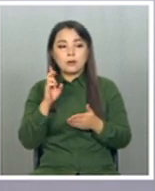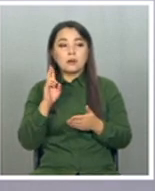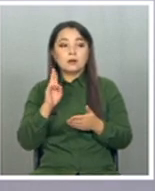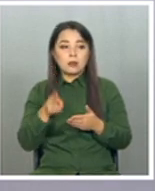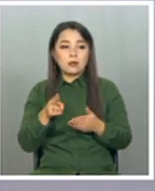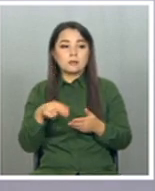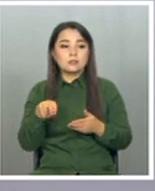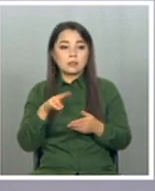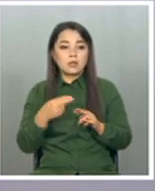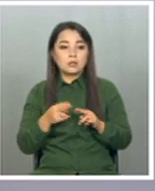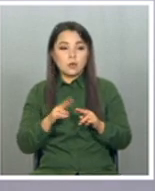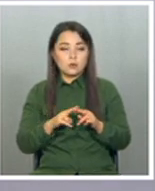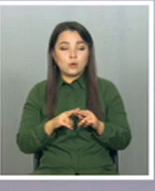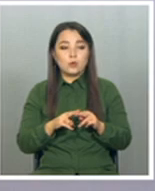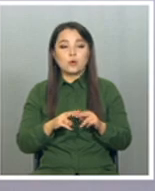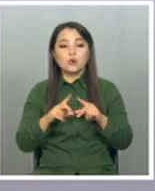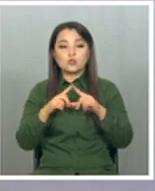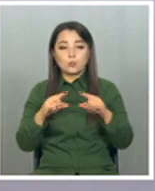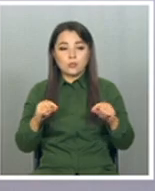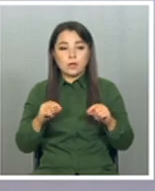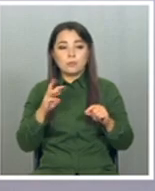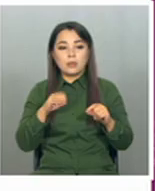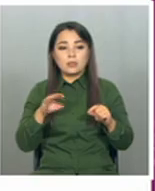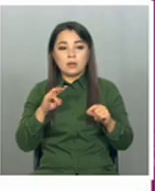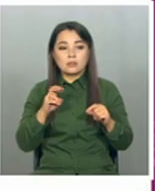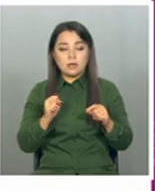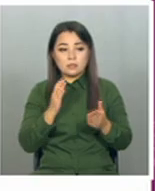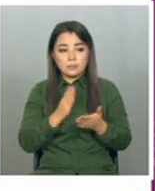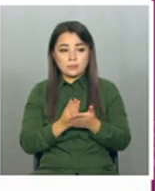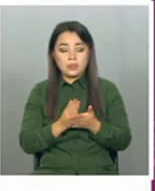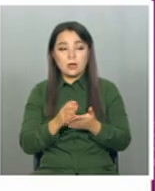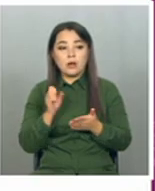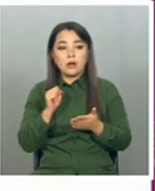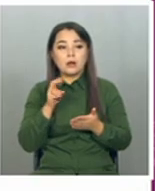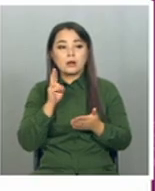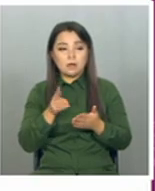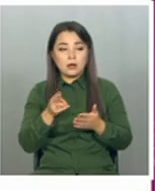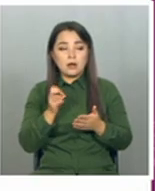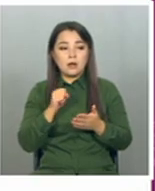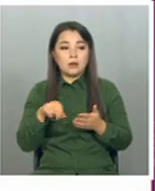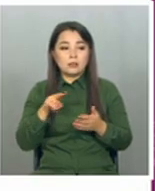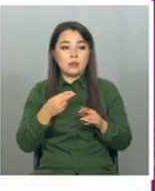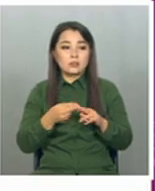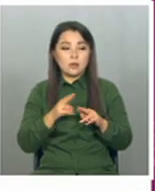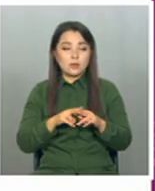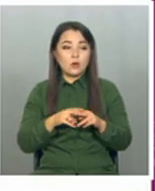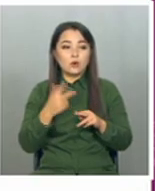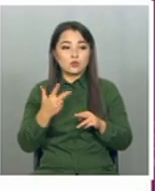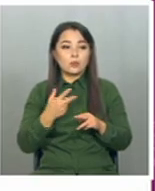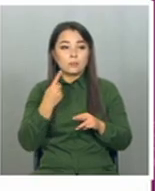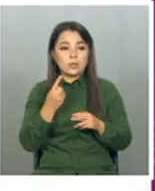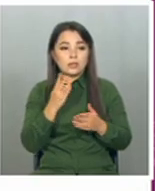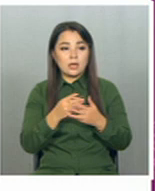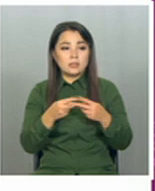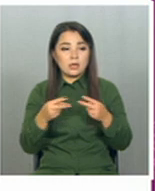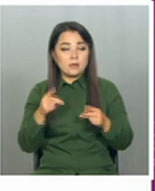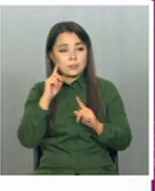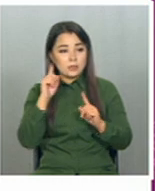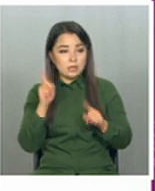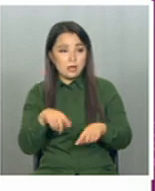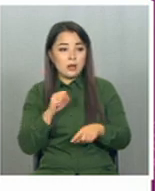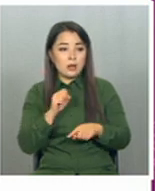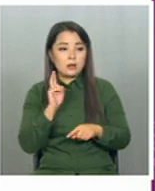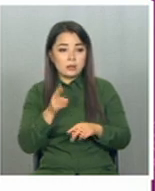BKD үшбұрышының медианасы. Және AK-ның AD-ның 3-тен 1-ге тең екені белгілі. Және AK